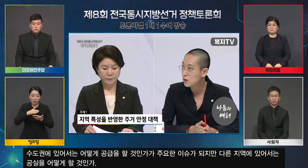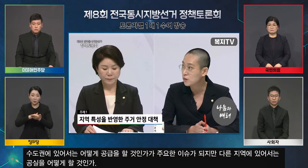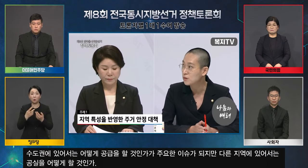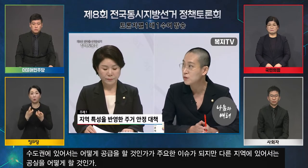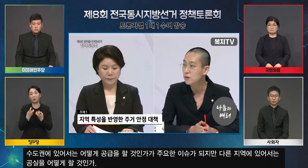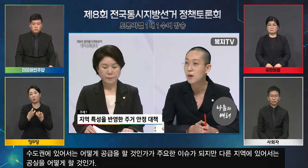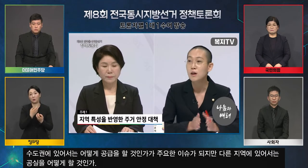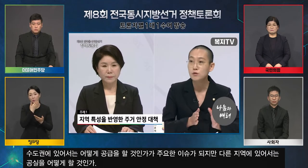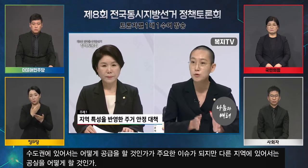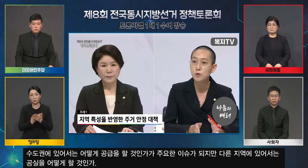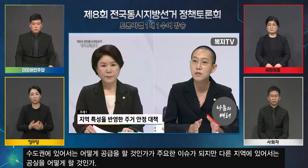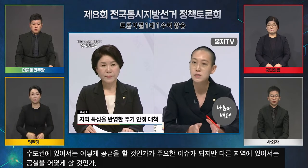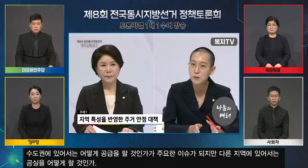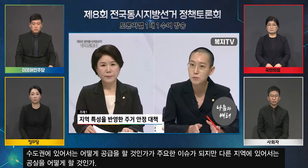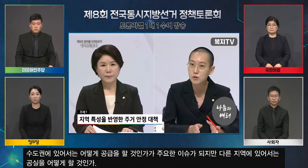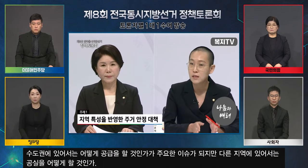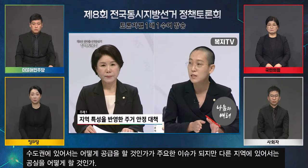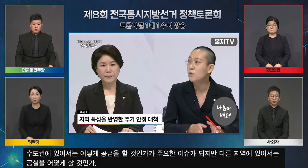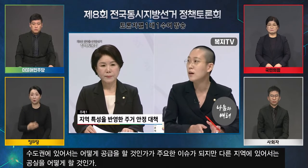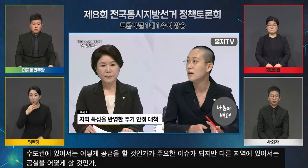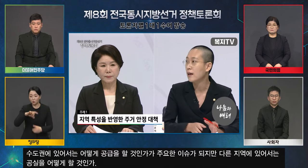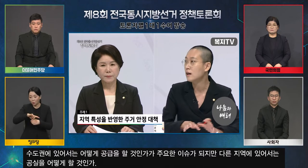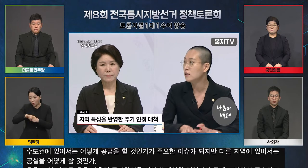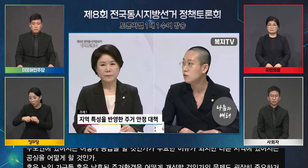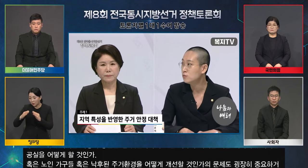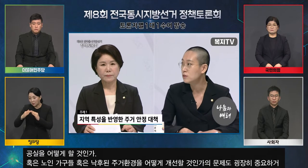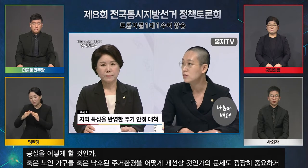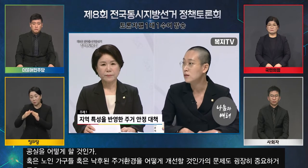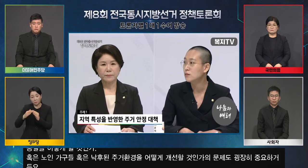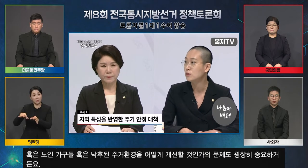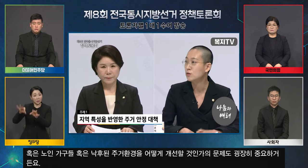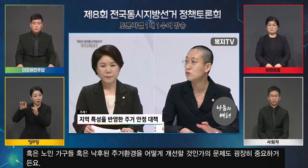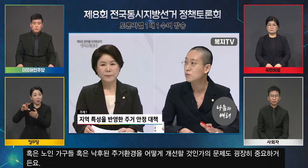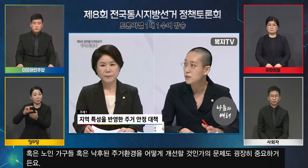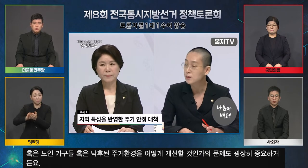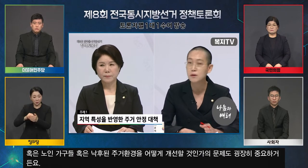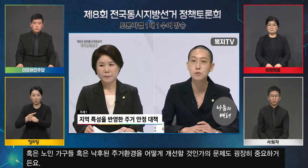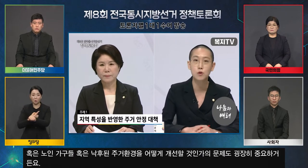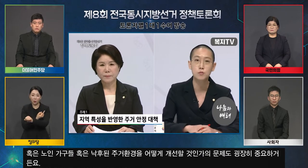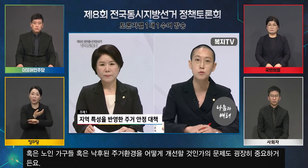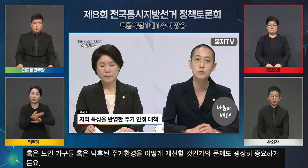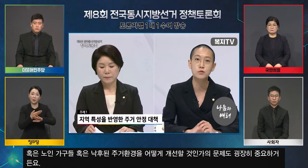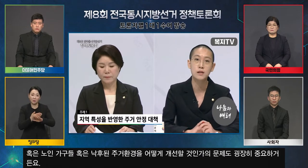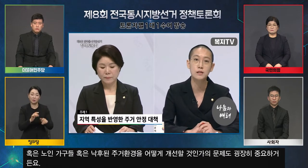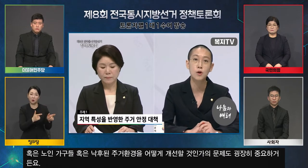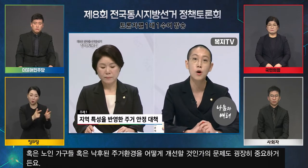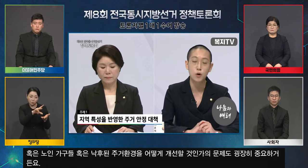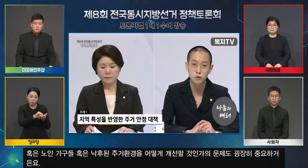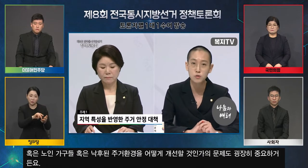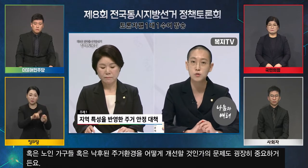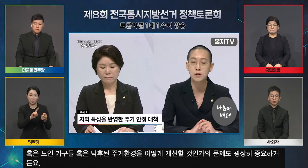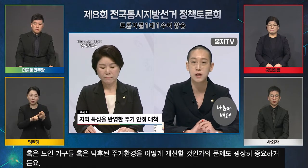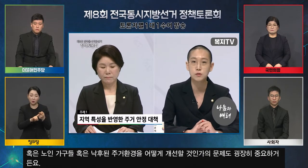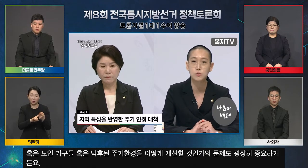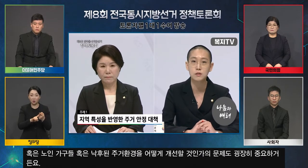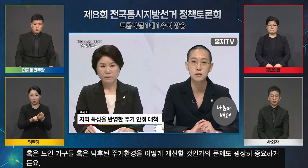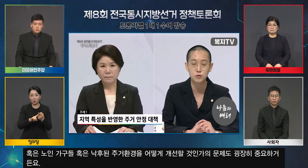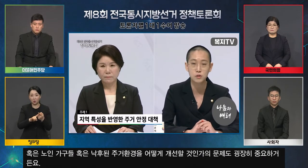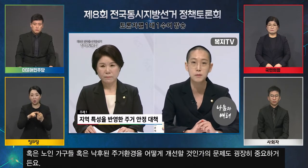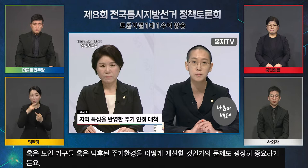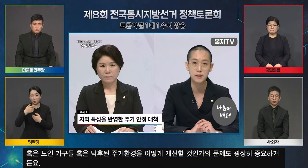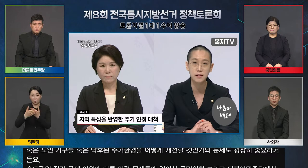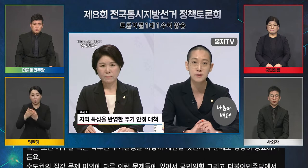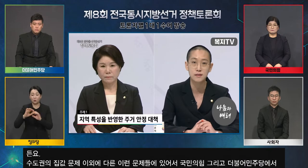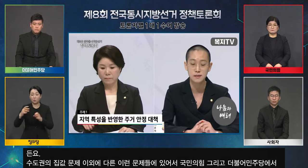굉장히 중요하거든요. 수도권의 집값 문제 이외에 다른 이런 문제들에 있어서 국민의힘 그리고 더불어민주당에서 어떤 정책을 가지고